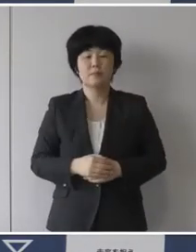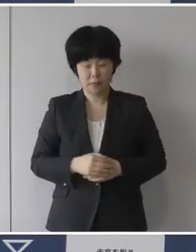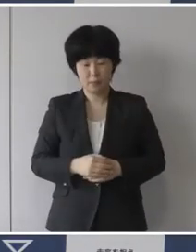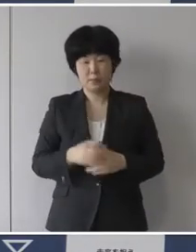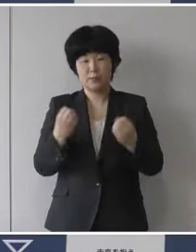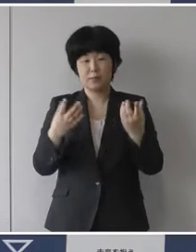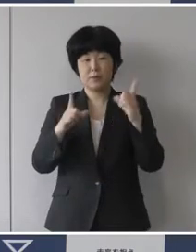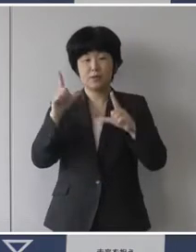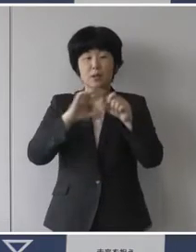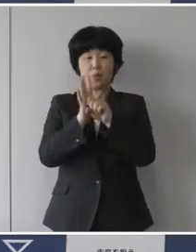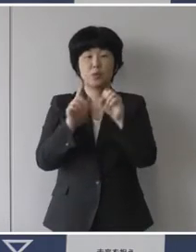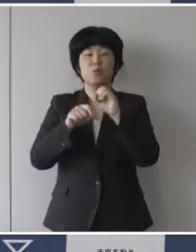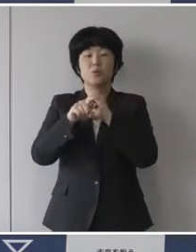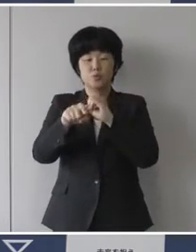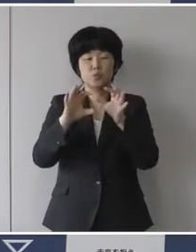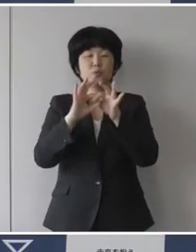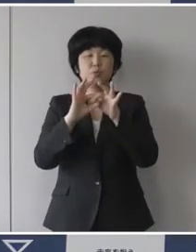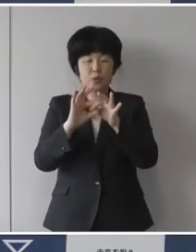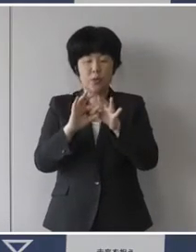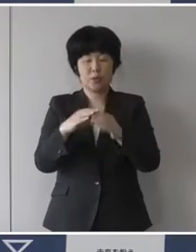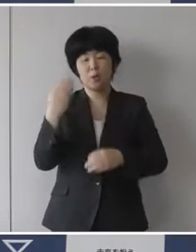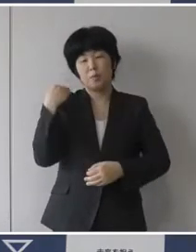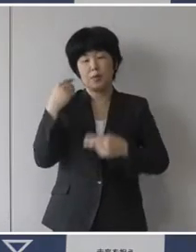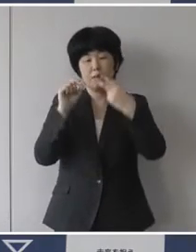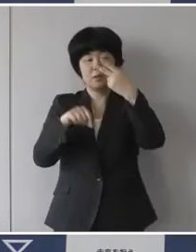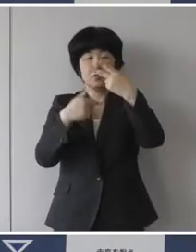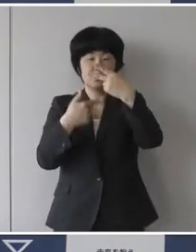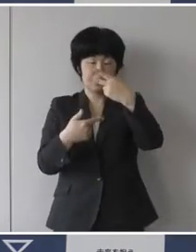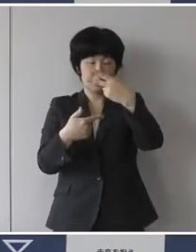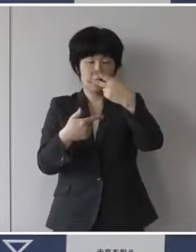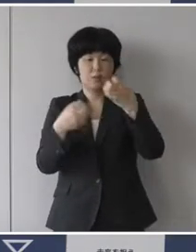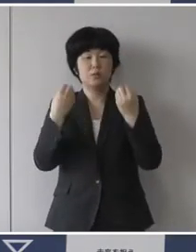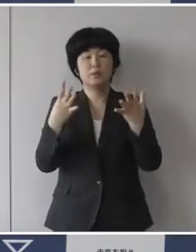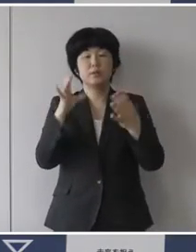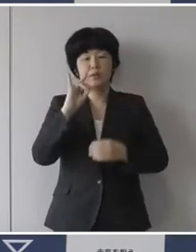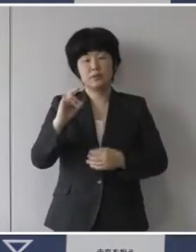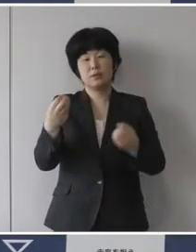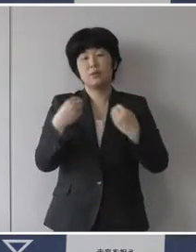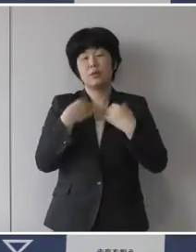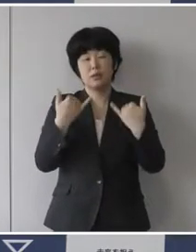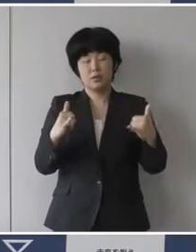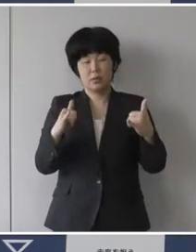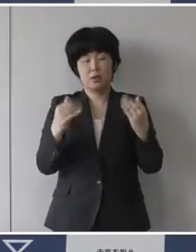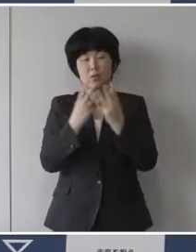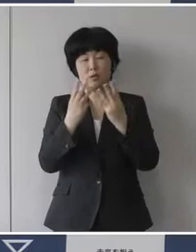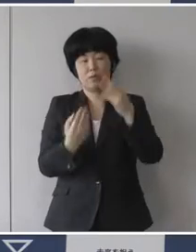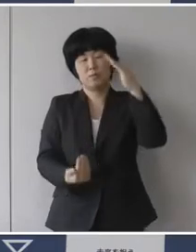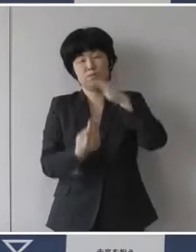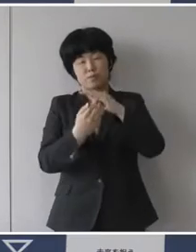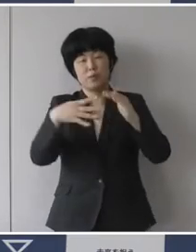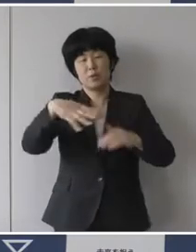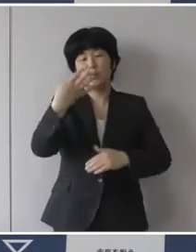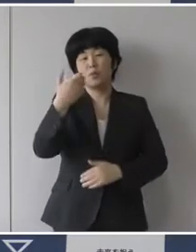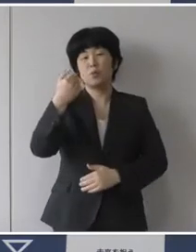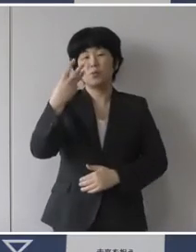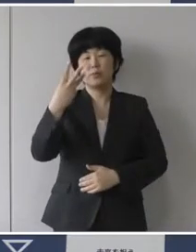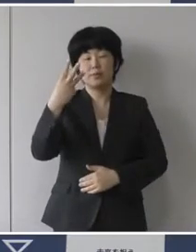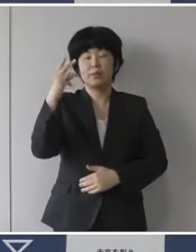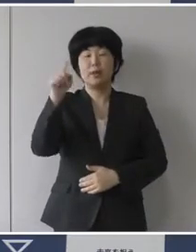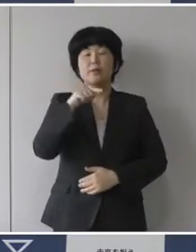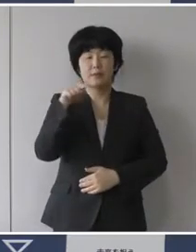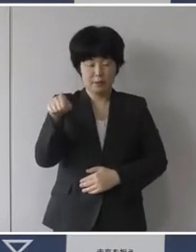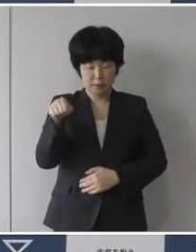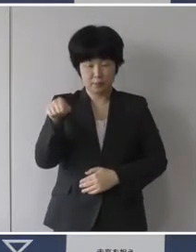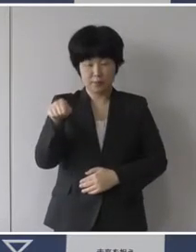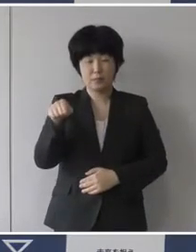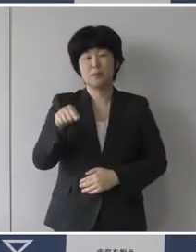ございます。2月6日に新規感染者が453人ということで、過去最大